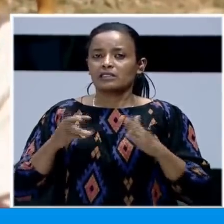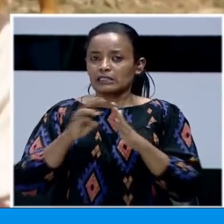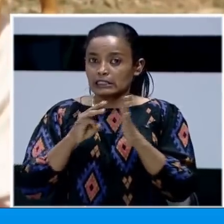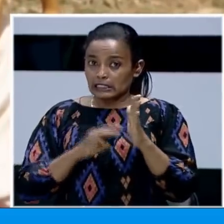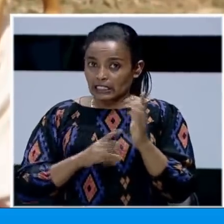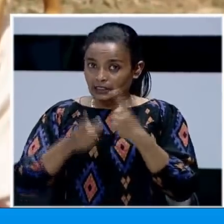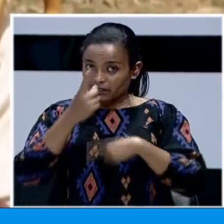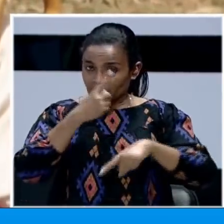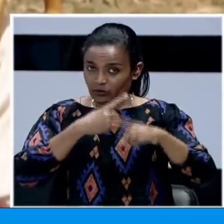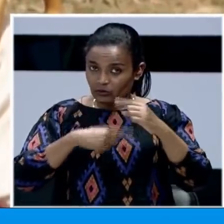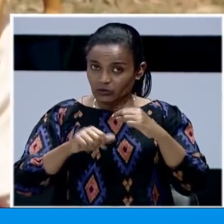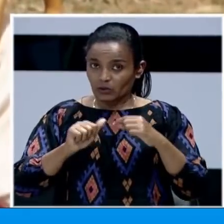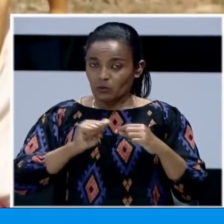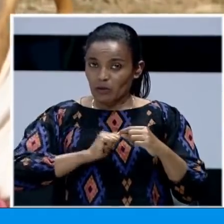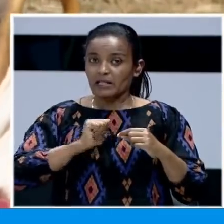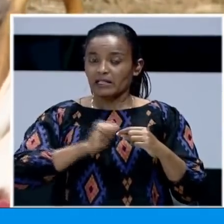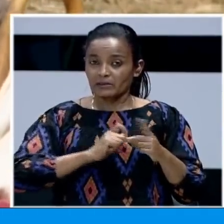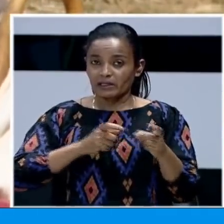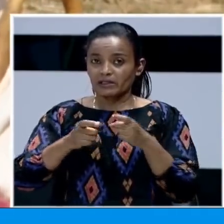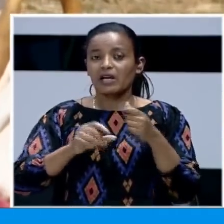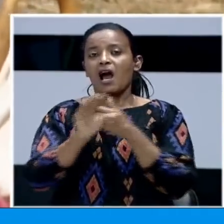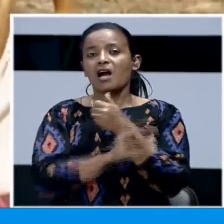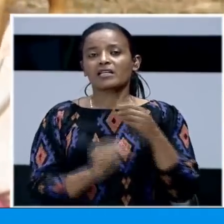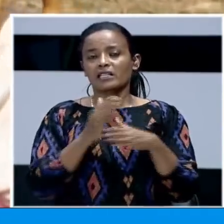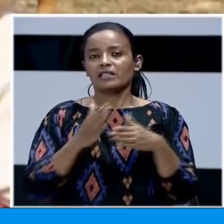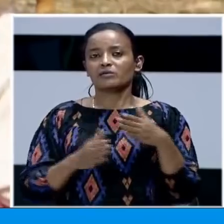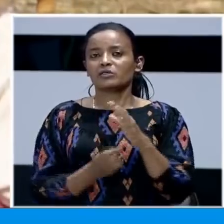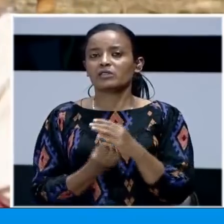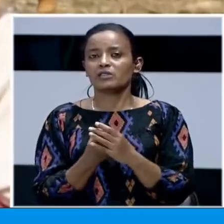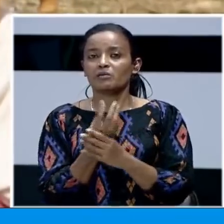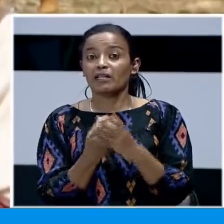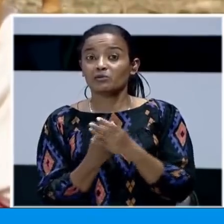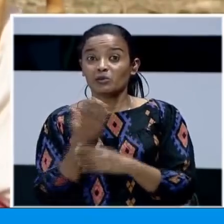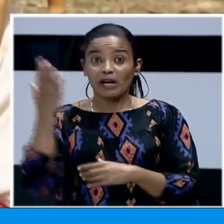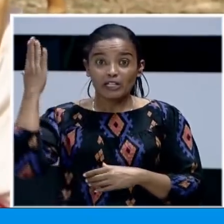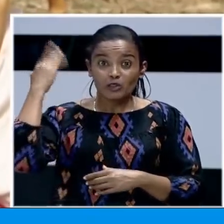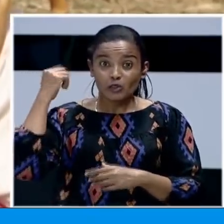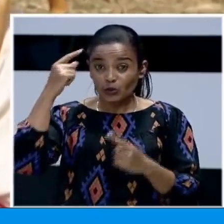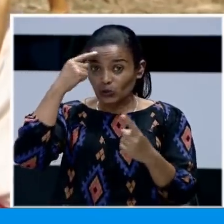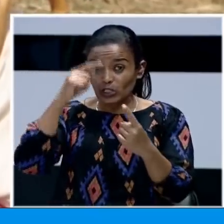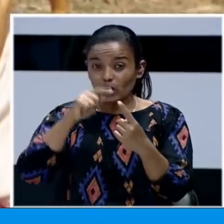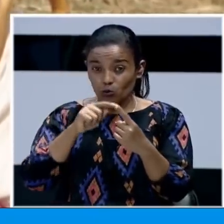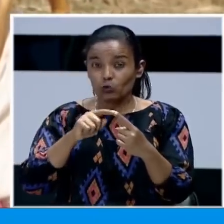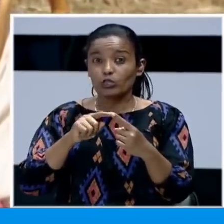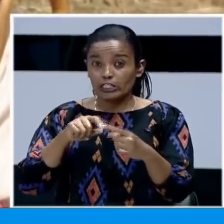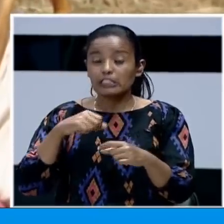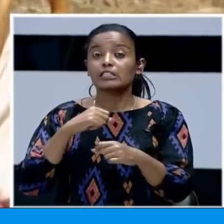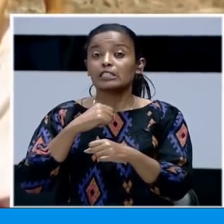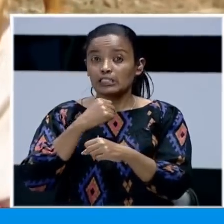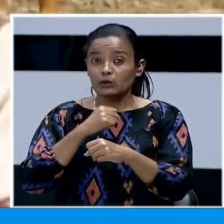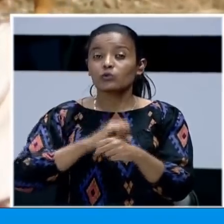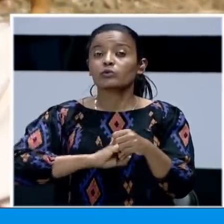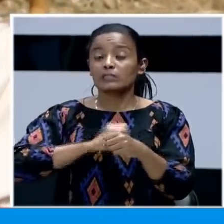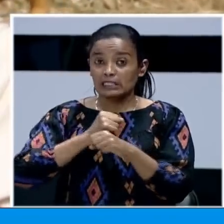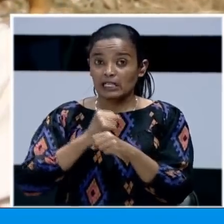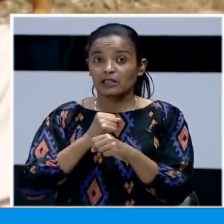እዩ ነይሩ በዓልኻ ንምዕላ ምሕዳር ዓድኻ ምህናፅ ልምዓት ምልማዓን እዩ እንዲንሩ ዕላም ምወፍሮም በቃ